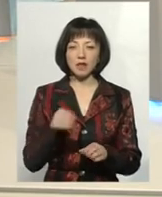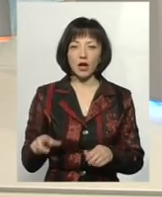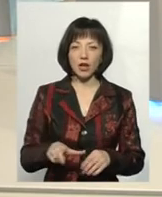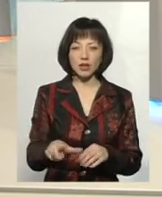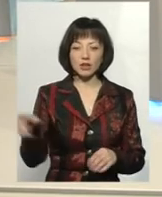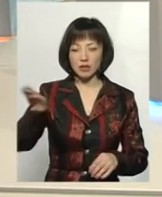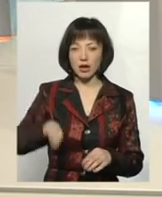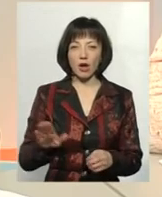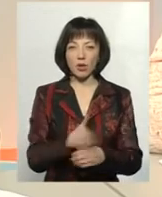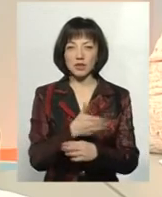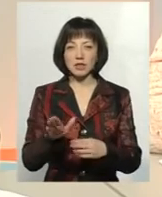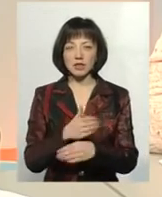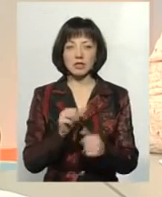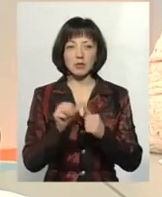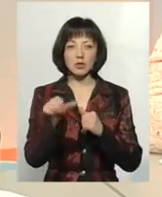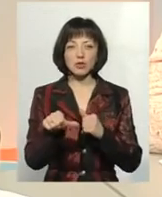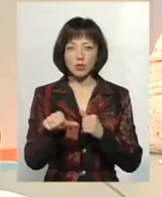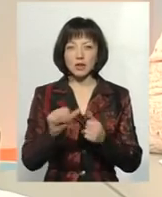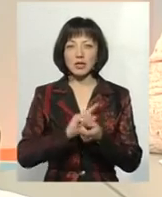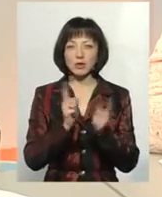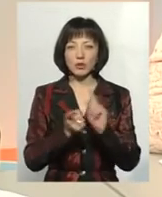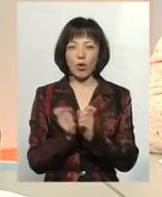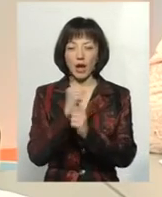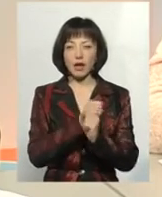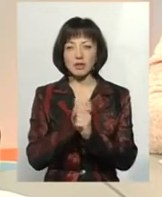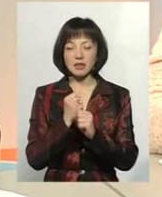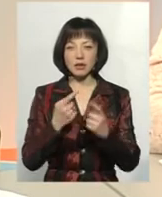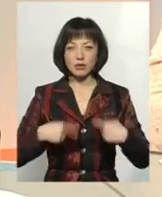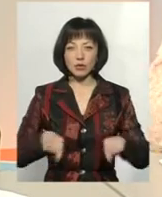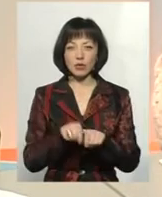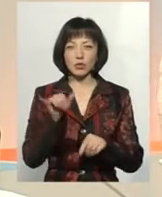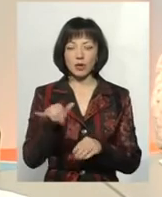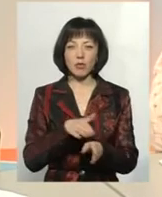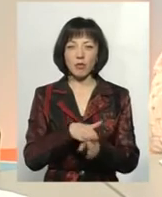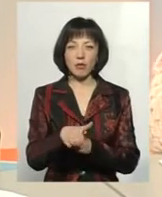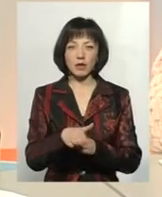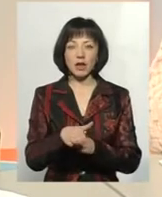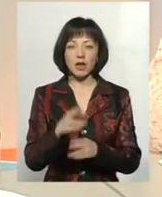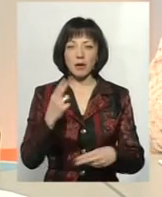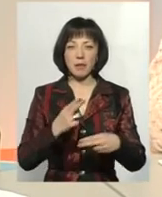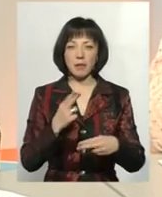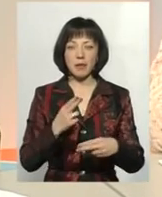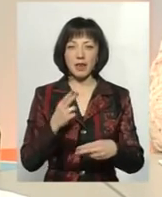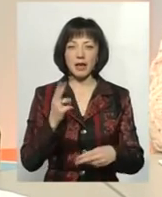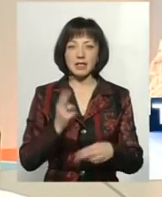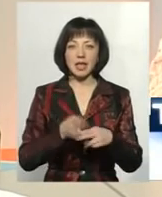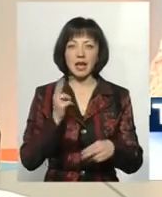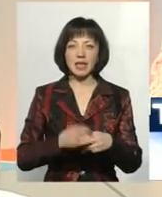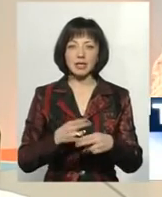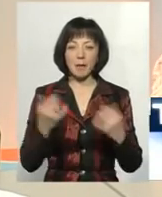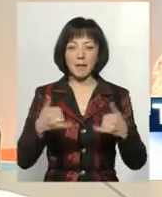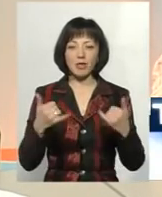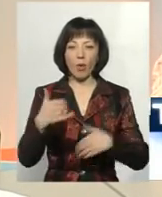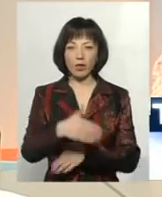і замість того, щоб там була рекреаційна зона, у нас там зараз повно залізобетонних конструкцій. Да, таких. А хочу